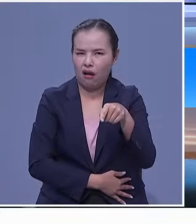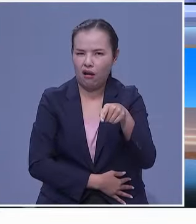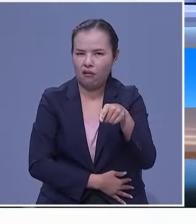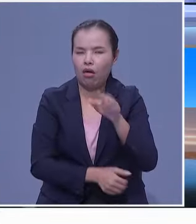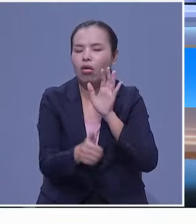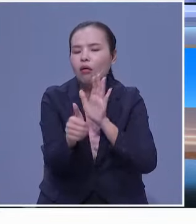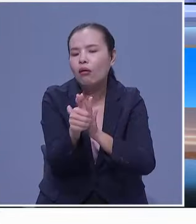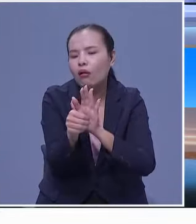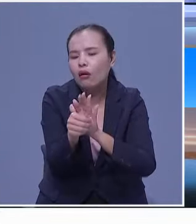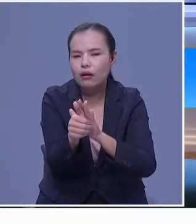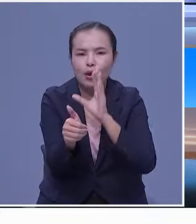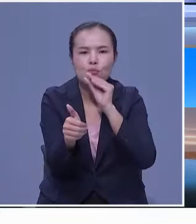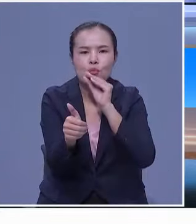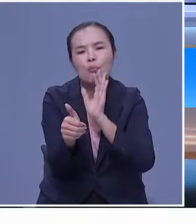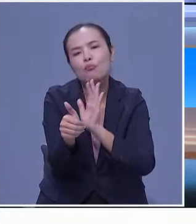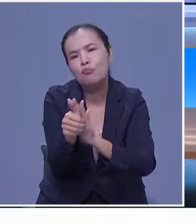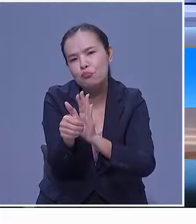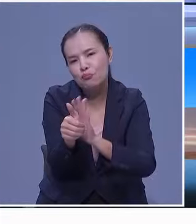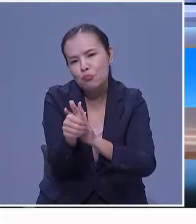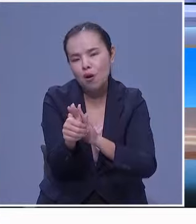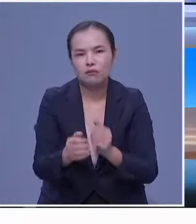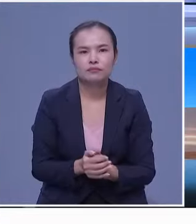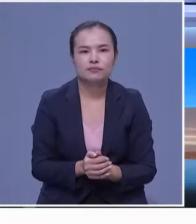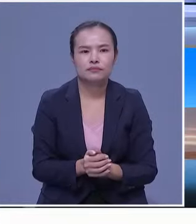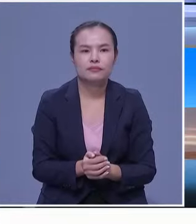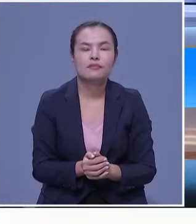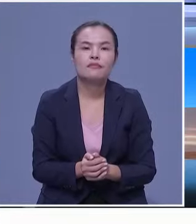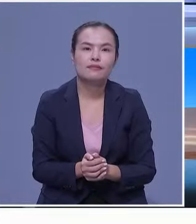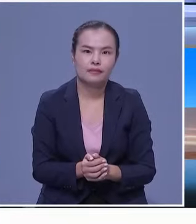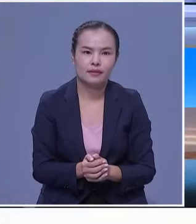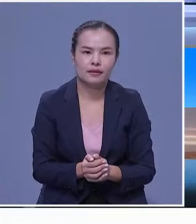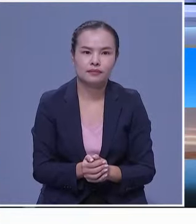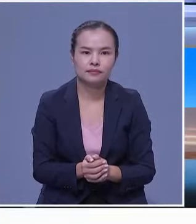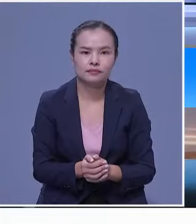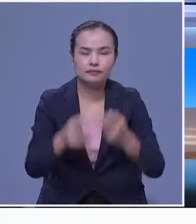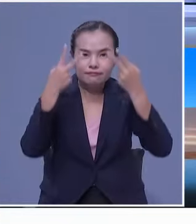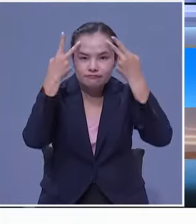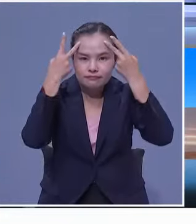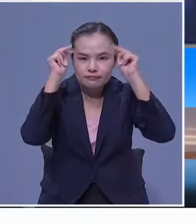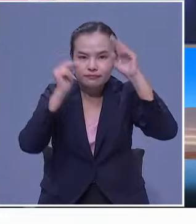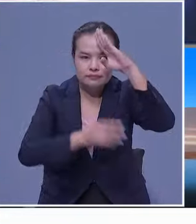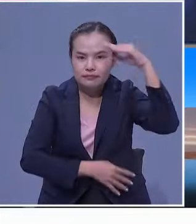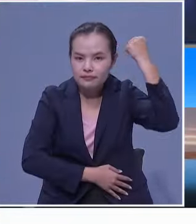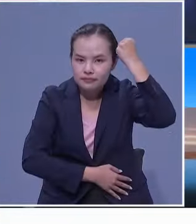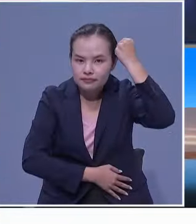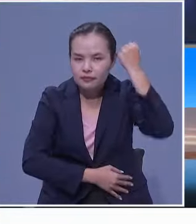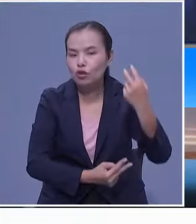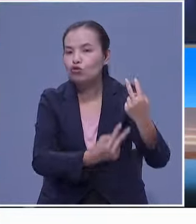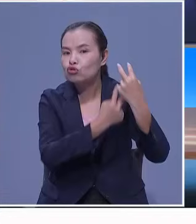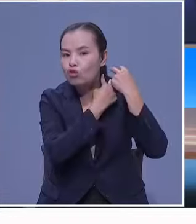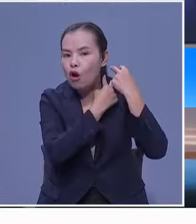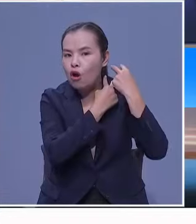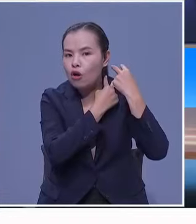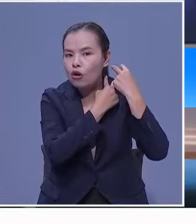ลอบใจกันเองเป็นเพียงการตีฟูคะแนนที่มันเกิดขึ้นนะคะเพราะนายกอิงเนี่ยอาจารย์บอกว่าลองย้อนกลับไ